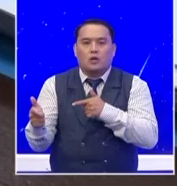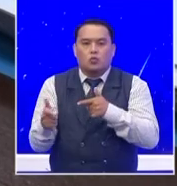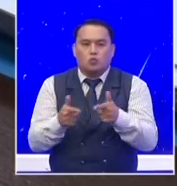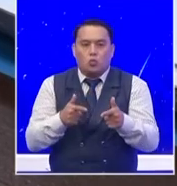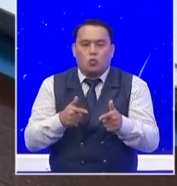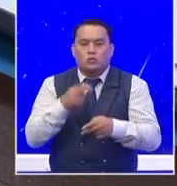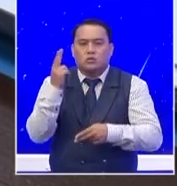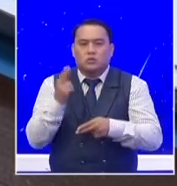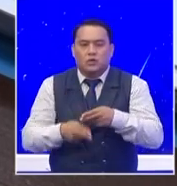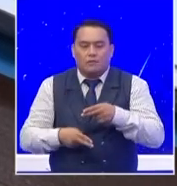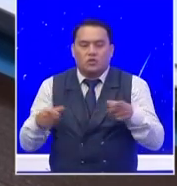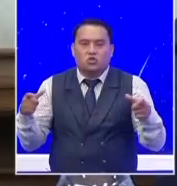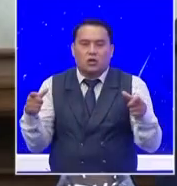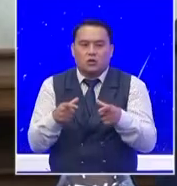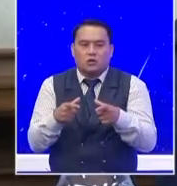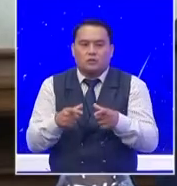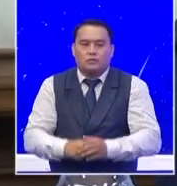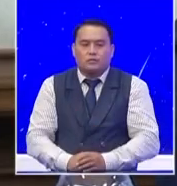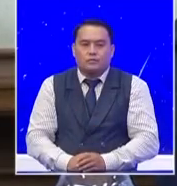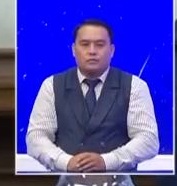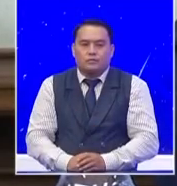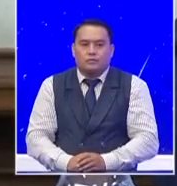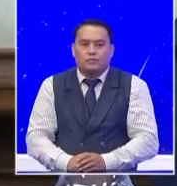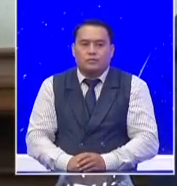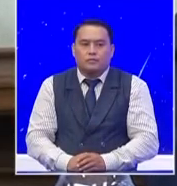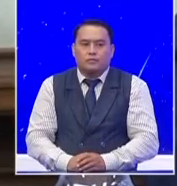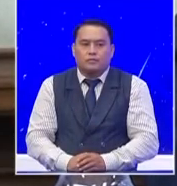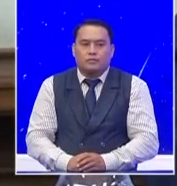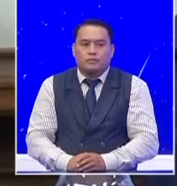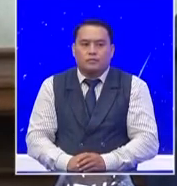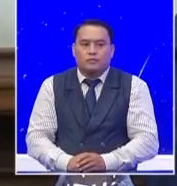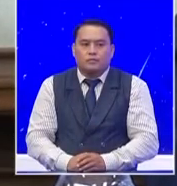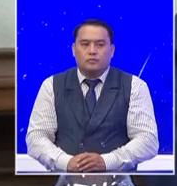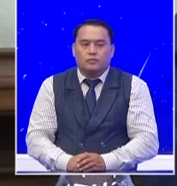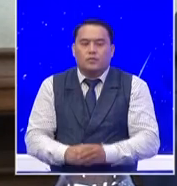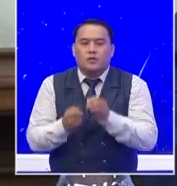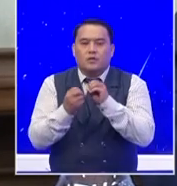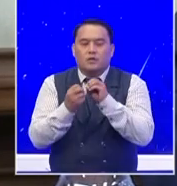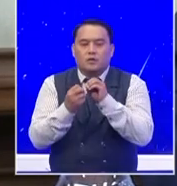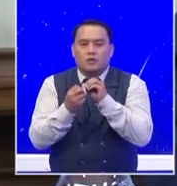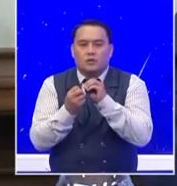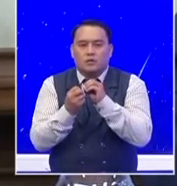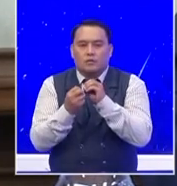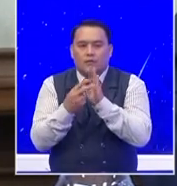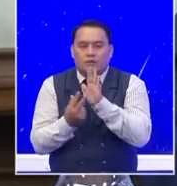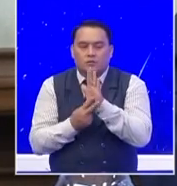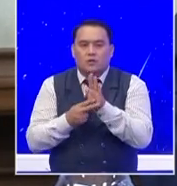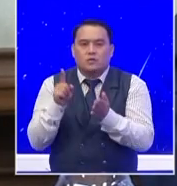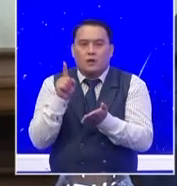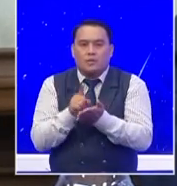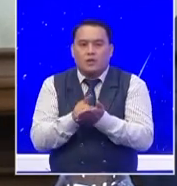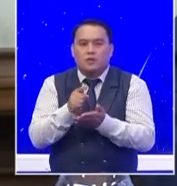по завершению карантина. 17-го закончится, 18-го должны все, которые тяжело